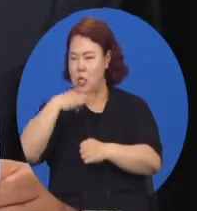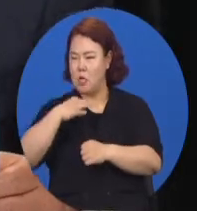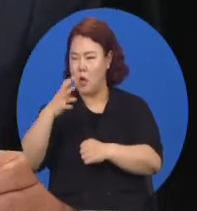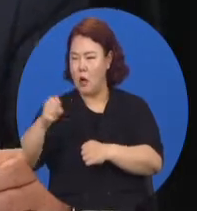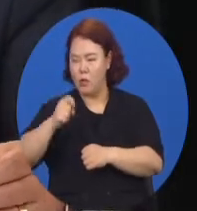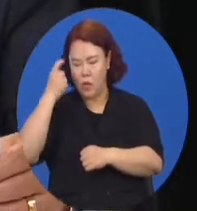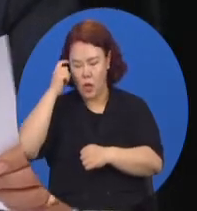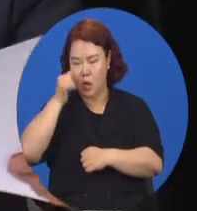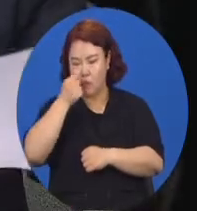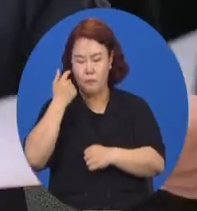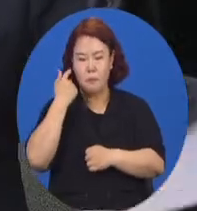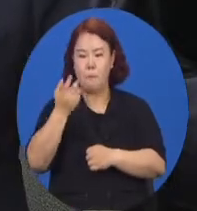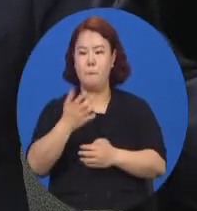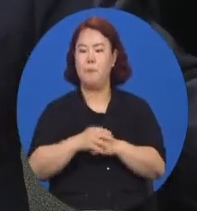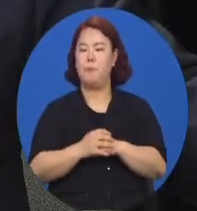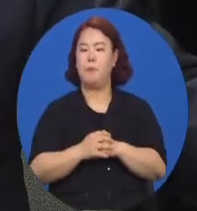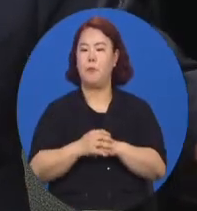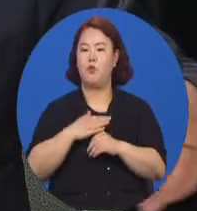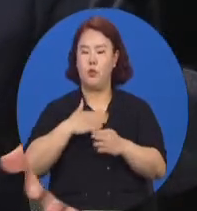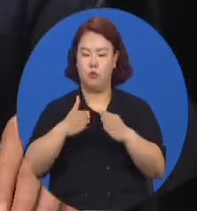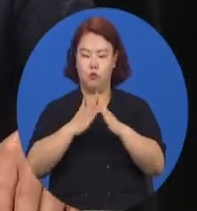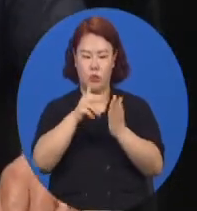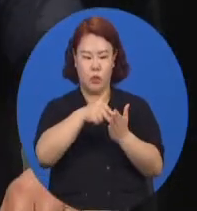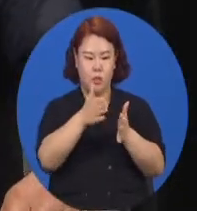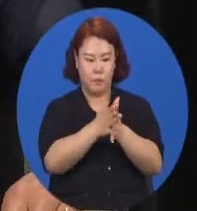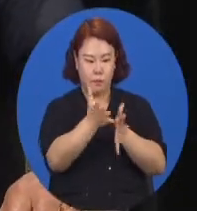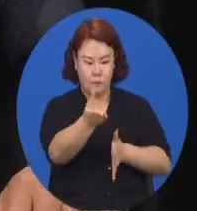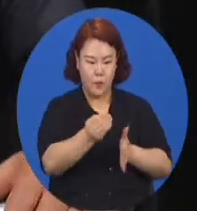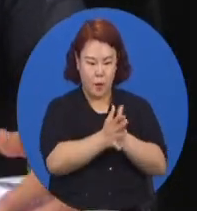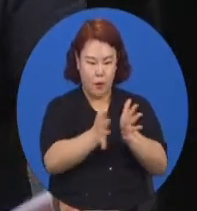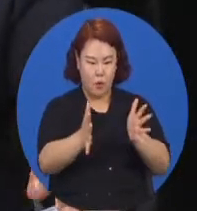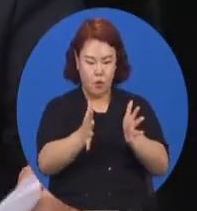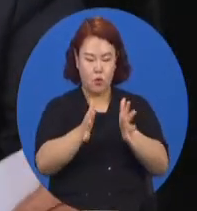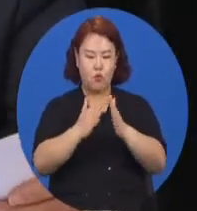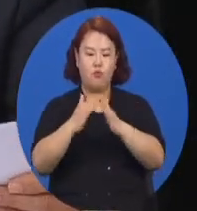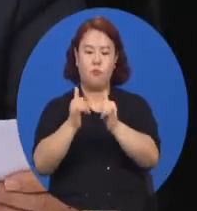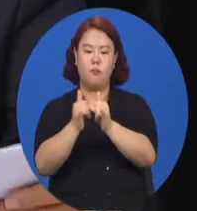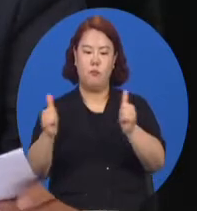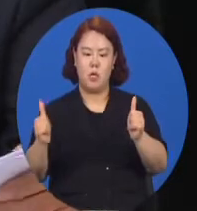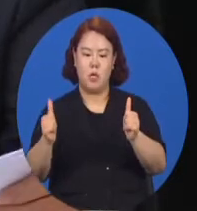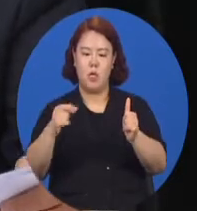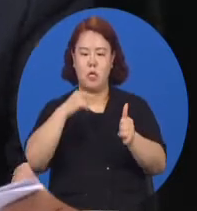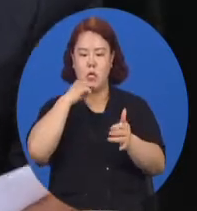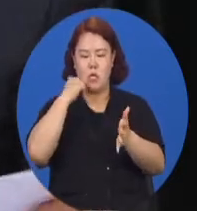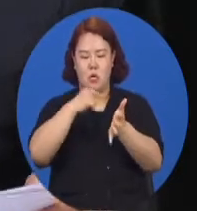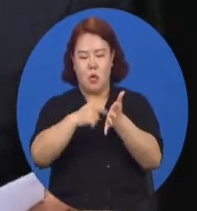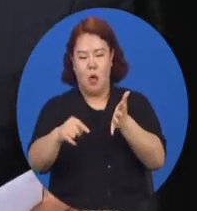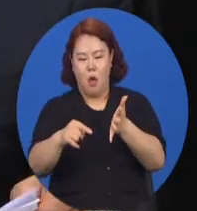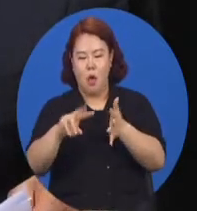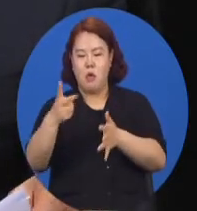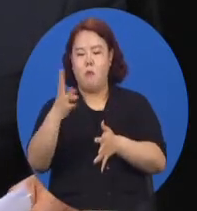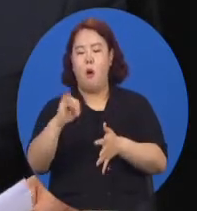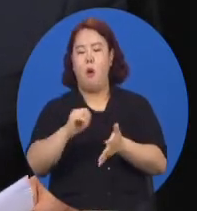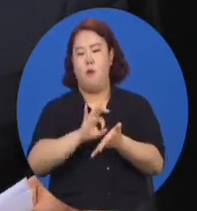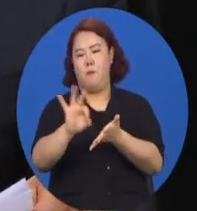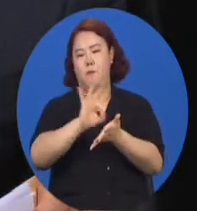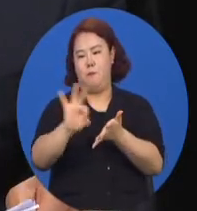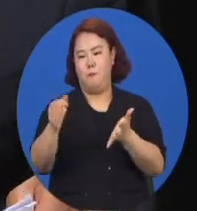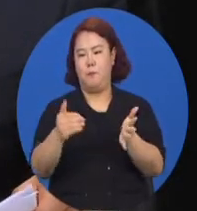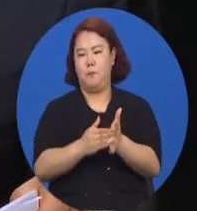예, 우리 지금 군립임대 아파트 국민의 혈세 200억 원 이상이 투입된 걸로 알고